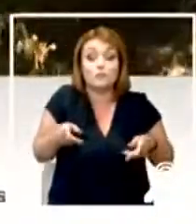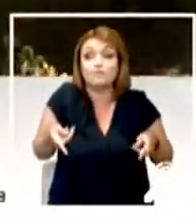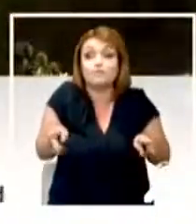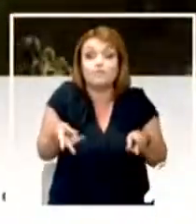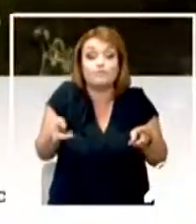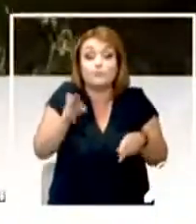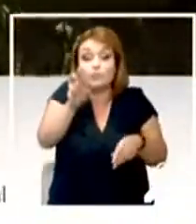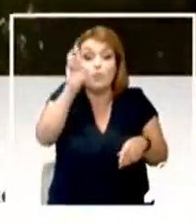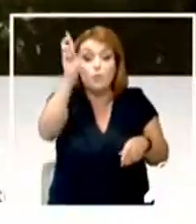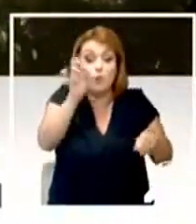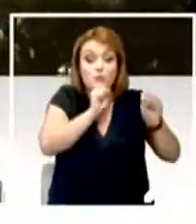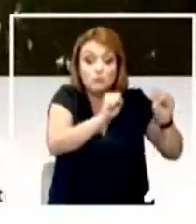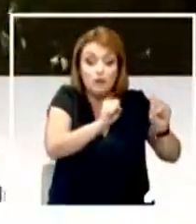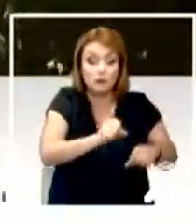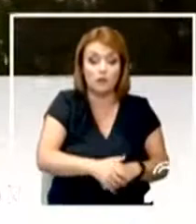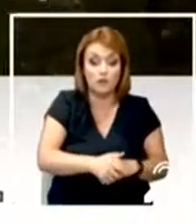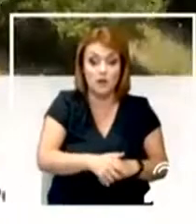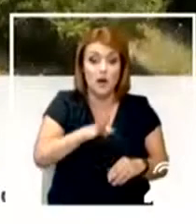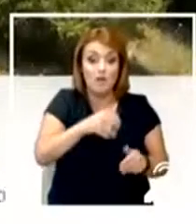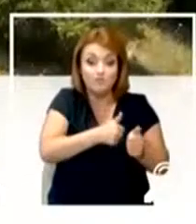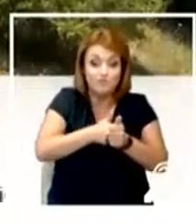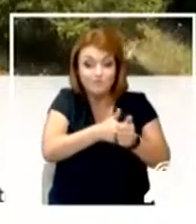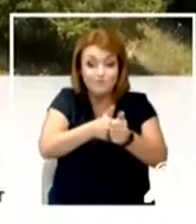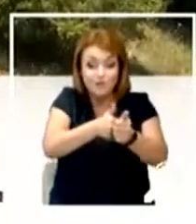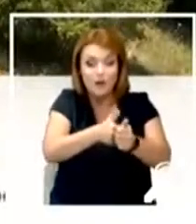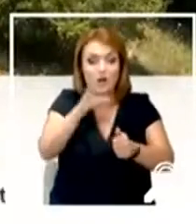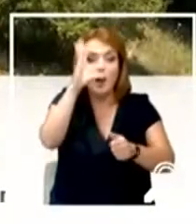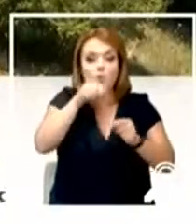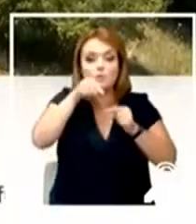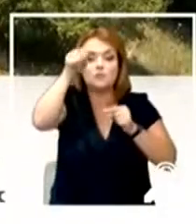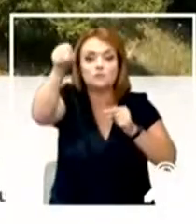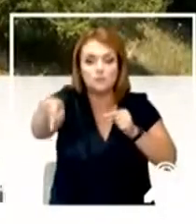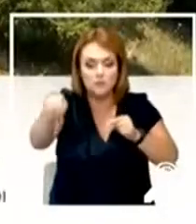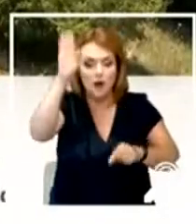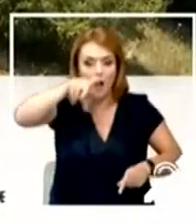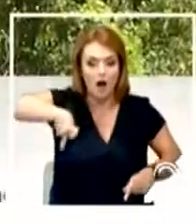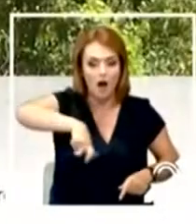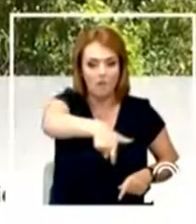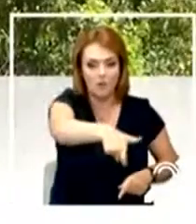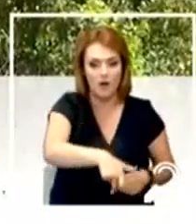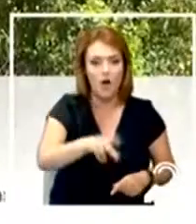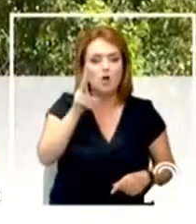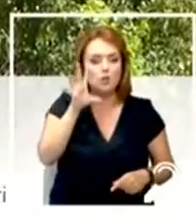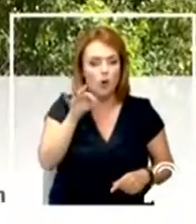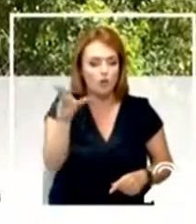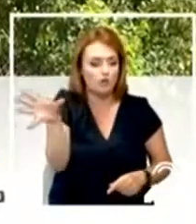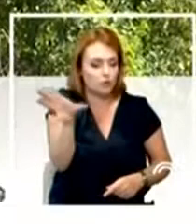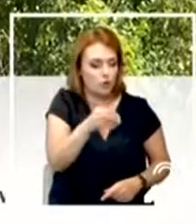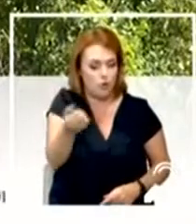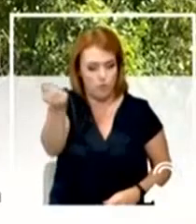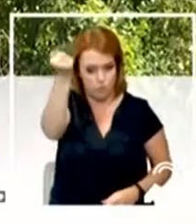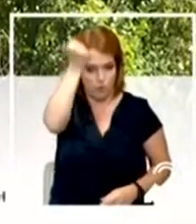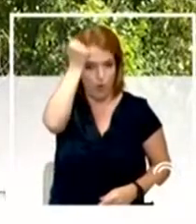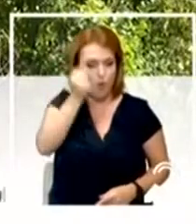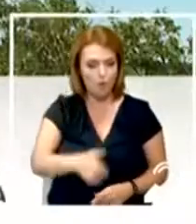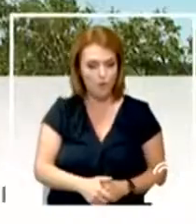l-a vânat pentru a-și asigura accesul spre dreapta Nistrului. Timpul nu a reușit să-i șteargă din memorie momentele tragice prin care a